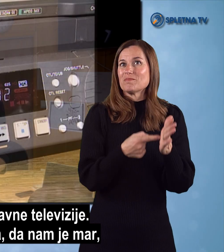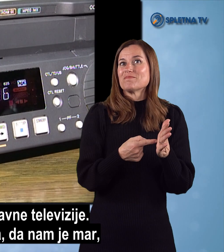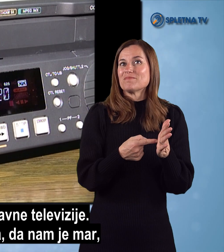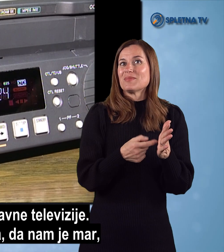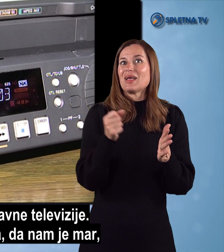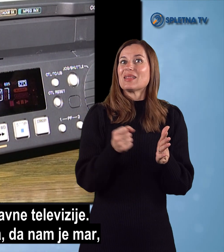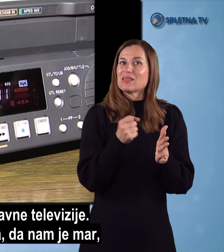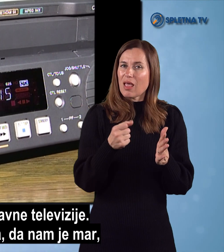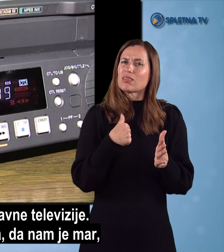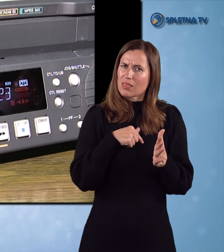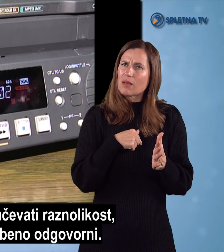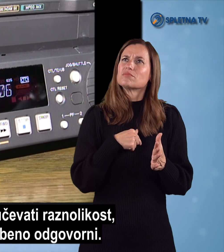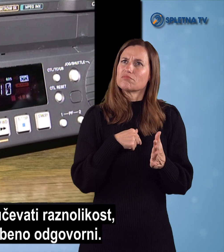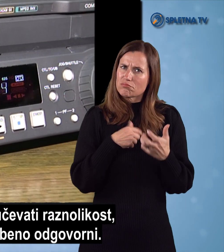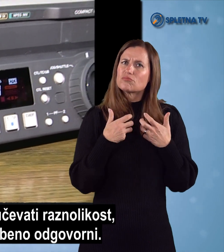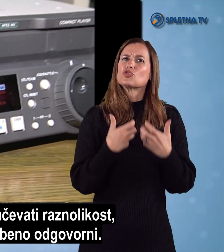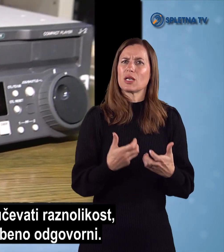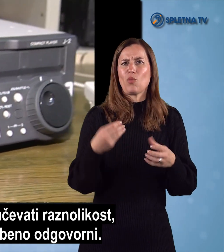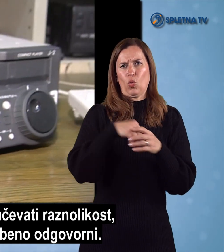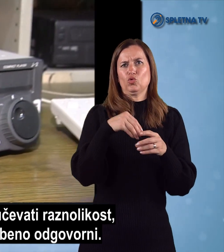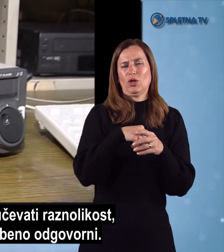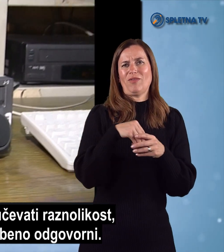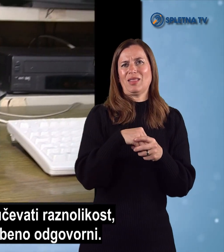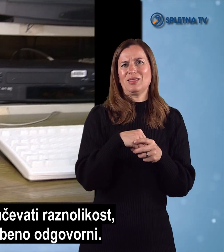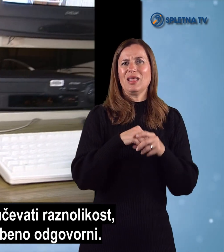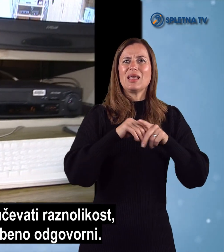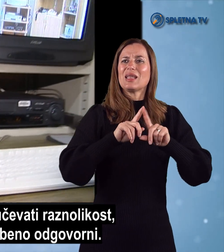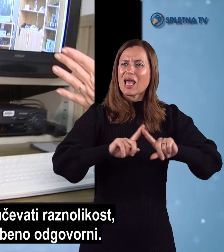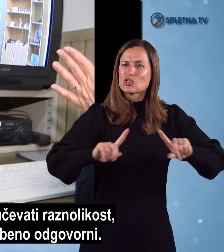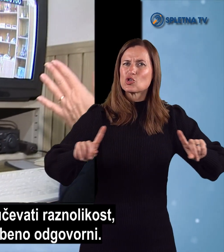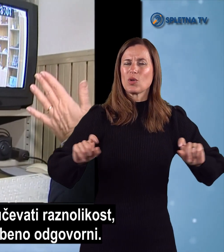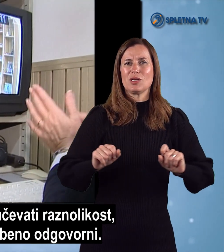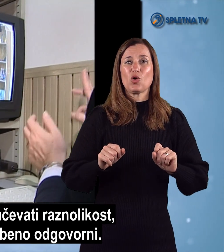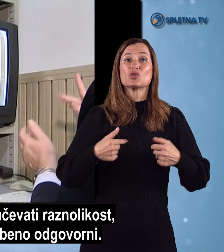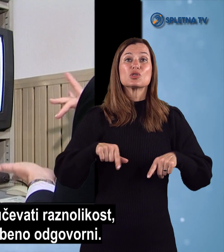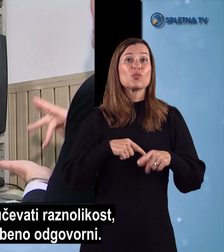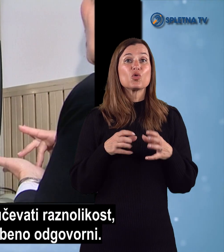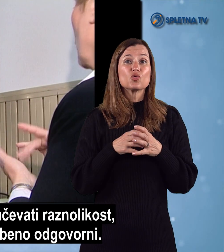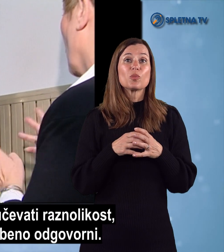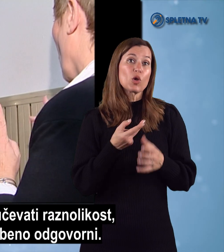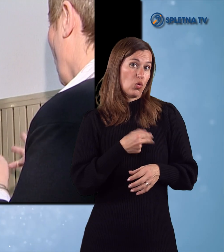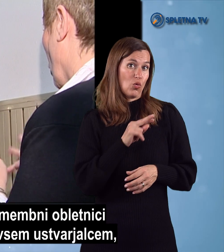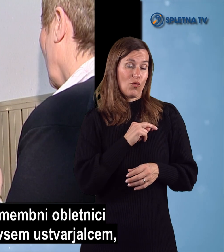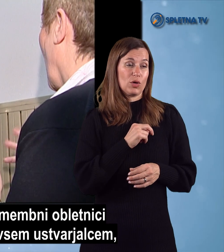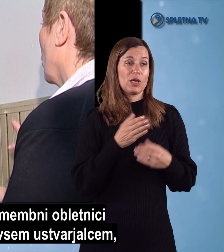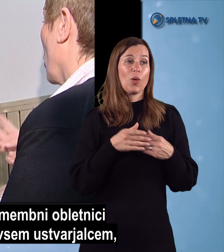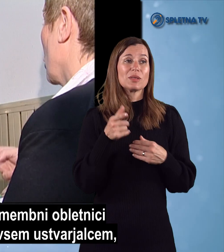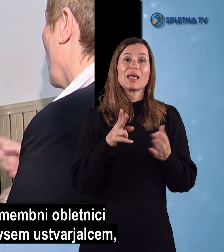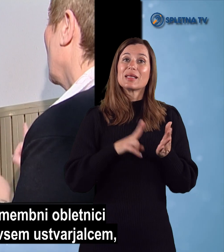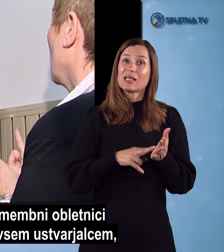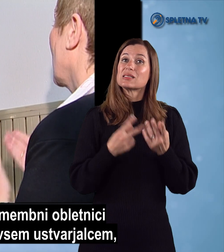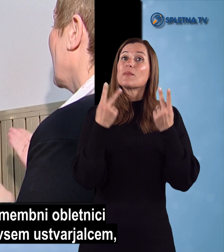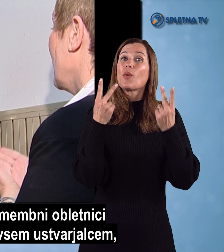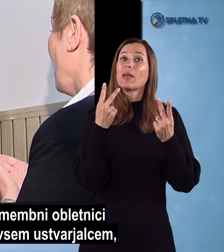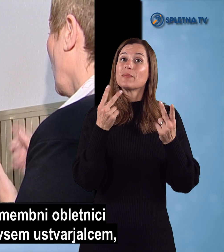tega, da nam je mar, da želimo vključevati raznolikost, da smo družbeno odgovorni. Ob tej res